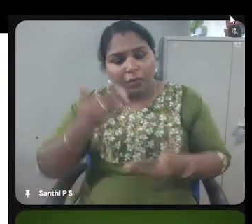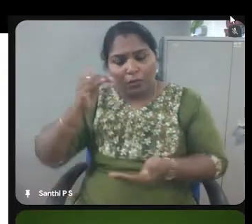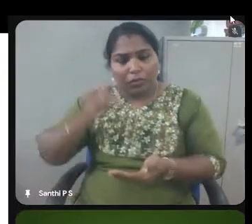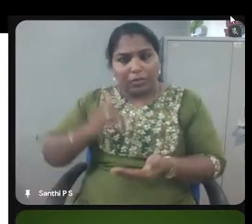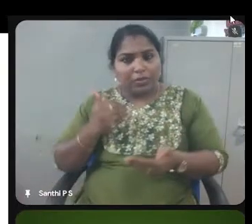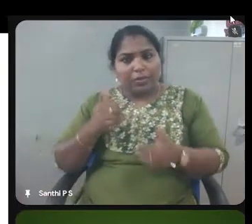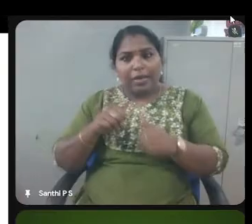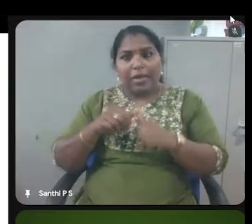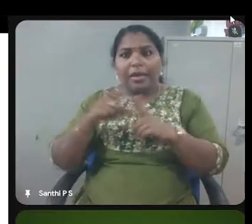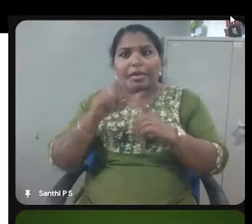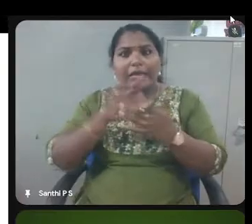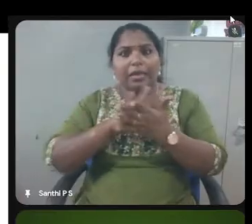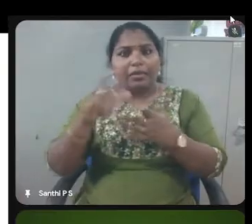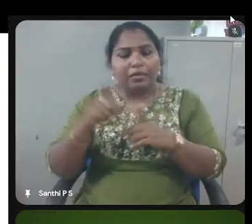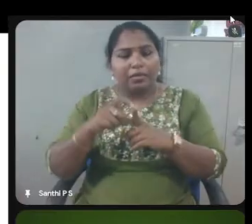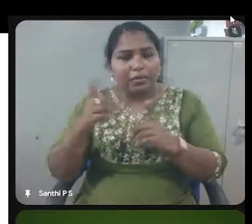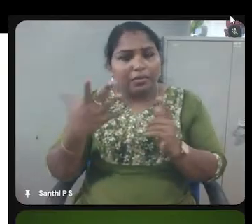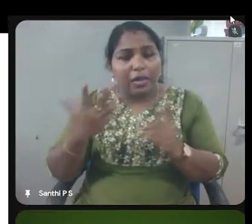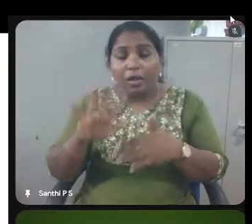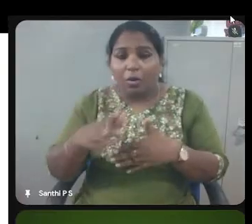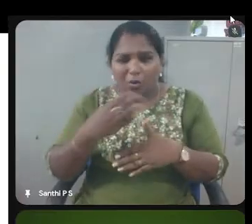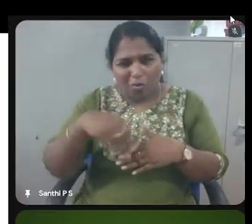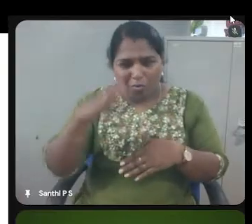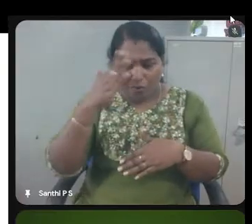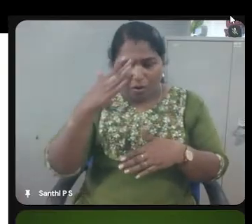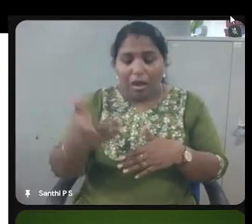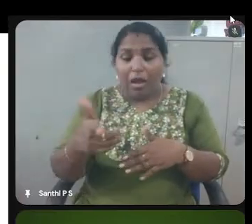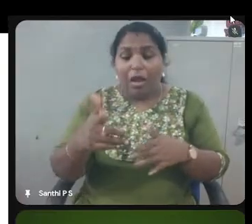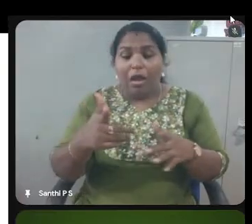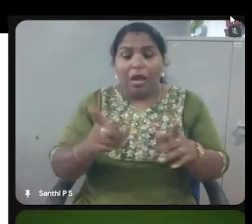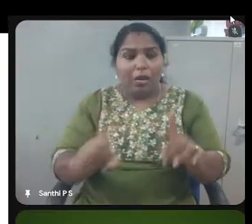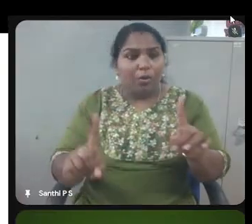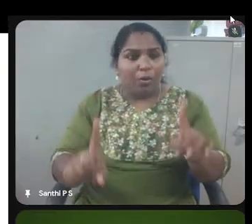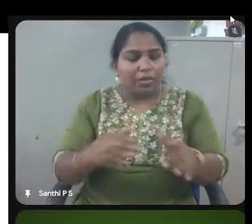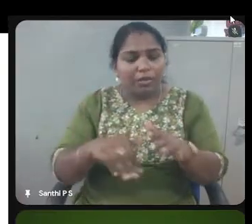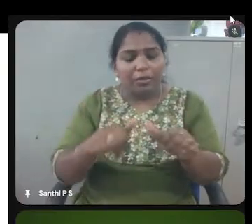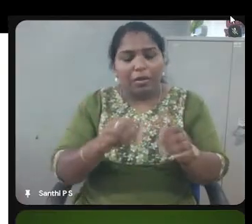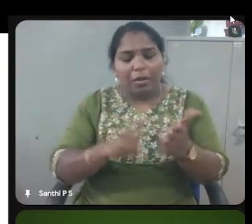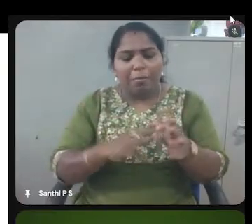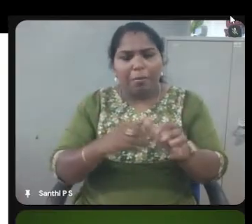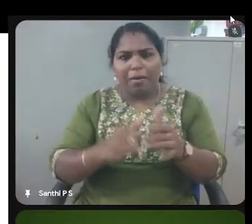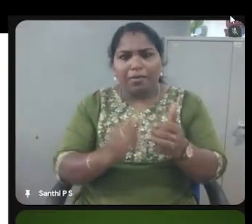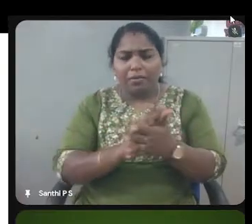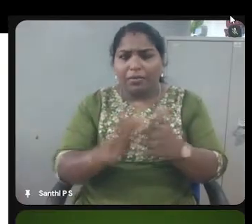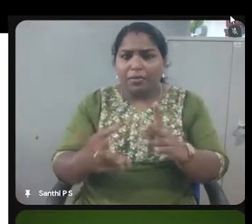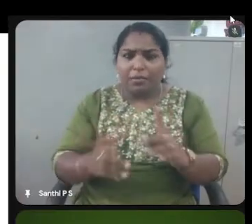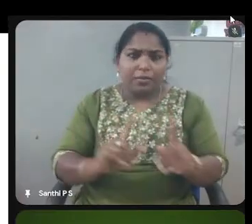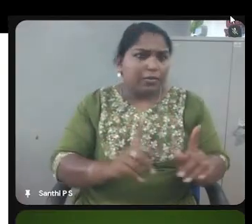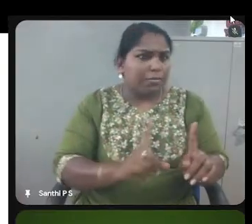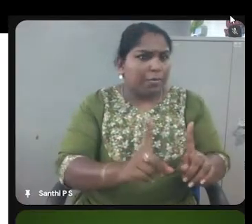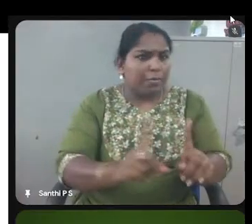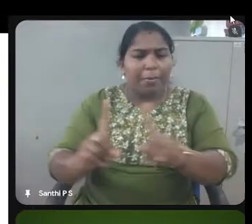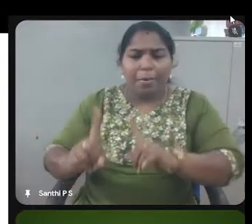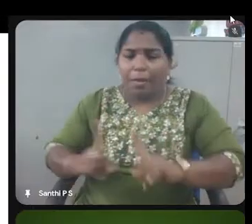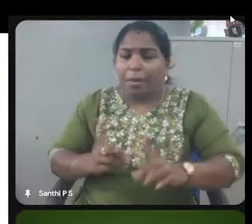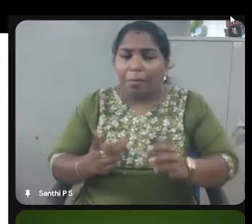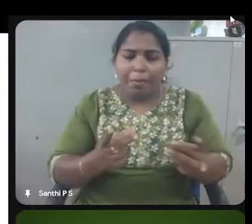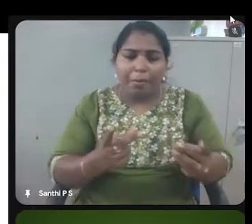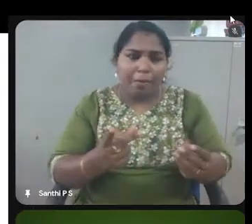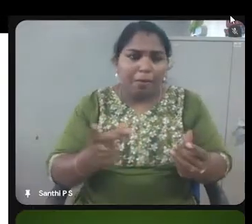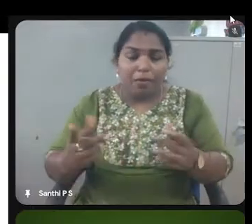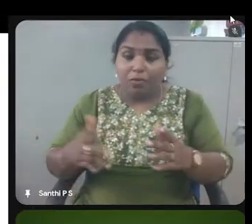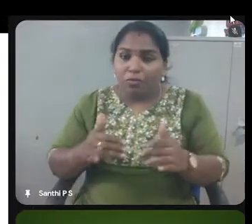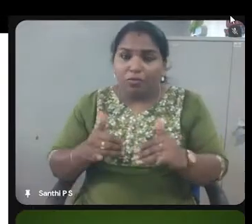ADHD സിംറ്റംസ് ആണ്. അതായത് മാഷ ഒരു സ്ഥലത്ത് ഒതുങ്ങിയിട്ടില്ല, അതിങ്ങനെ മൂവ് ചെയ്തുകൊണ്ടിരിക്കുന്ന ഒരു ക്യാരക്ടറാണ്. എനിക്ക് തോന്നുന്നു